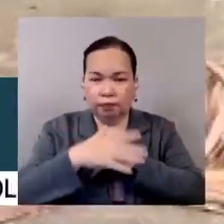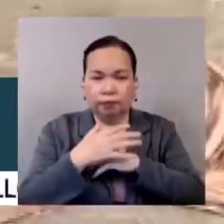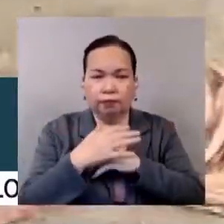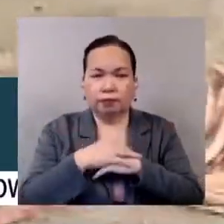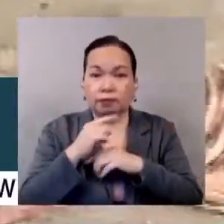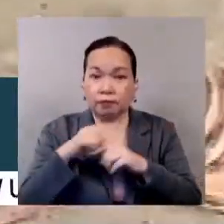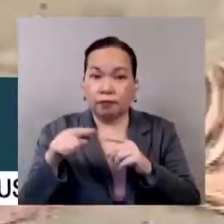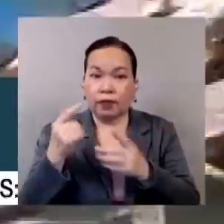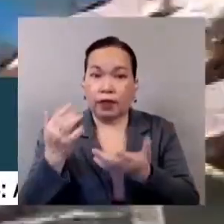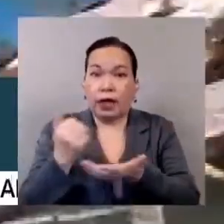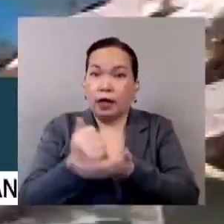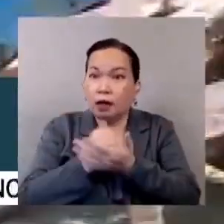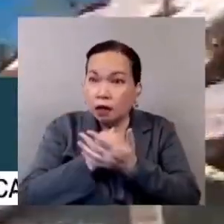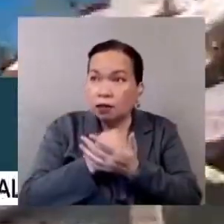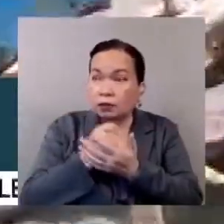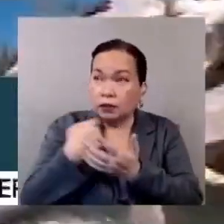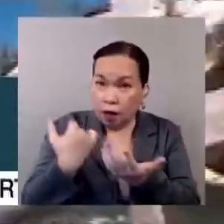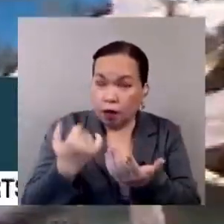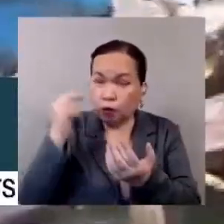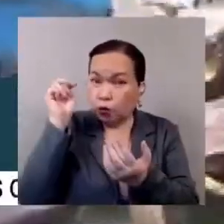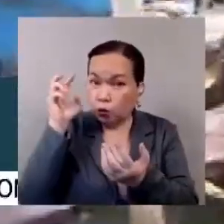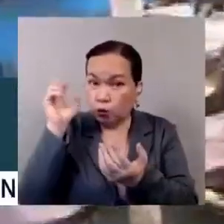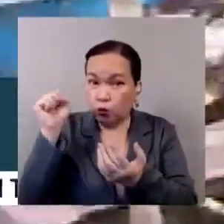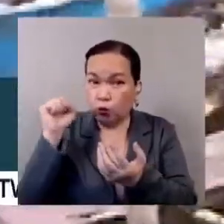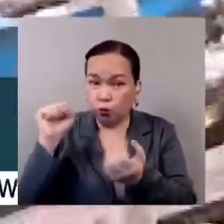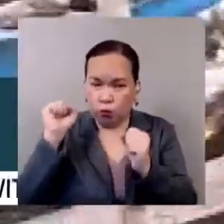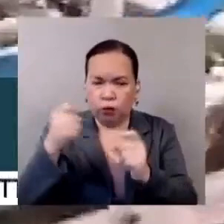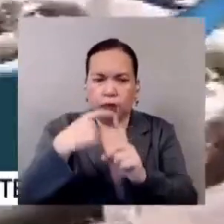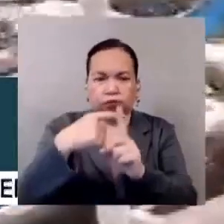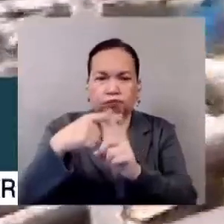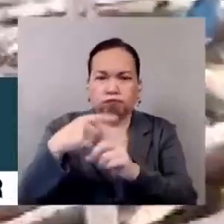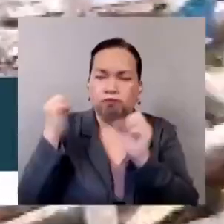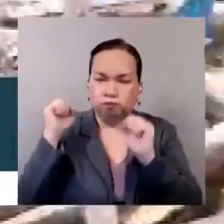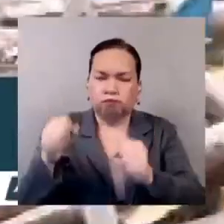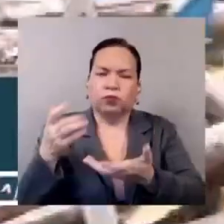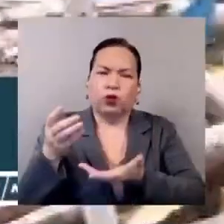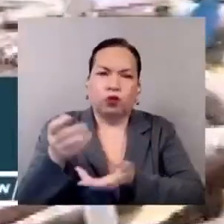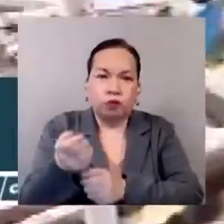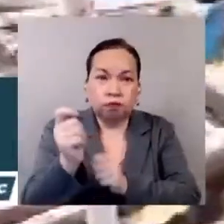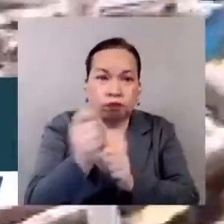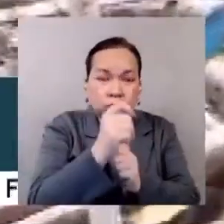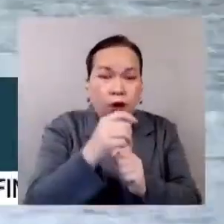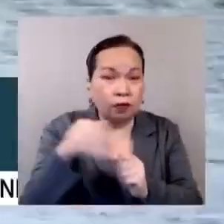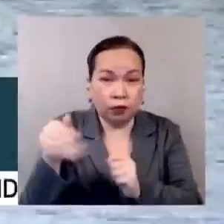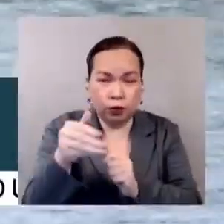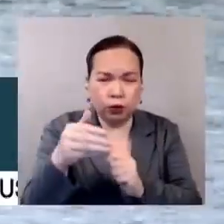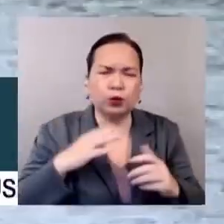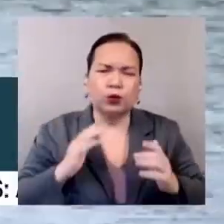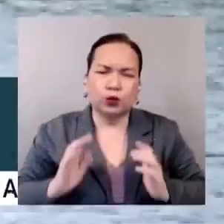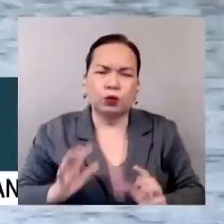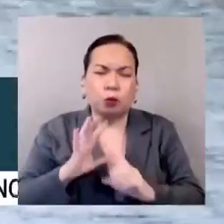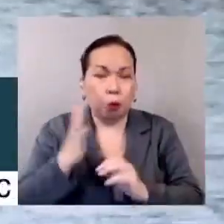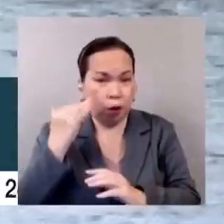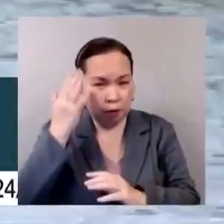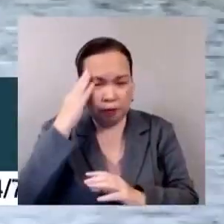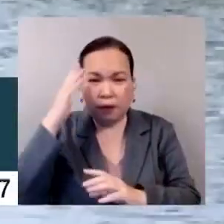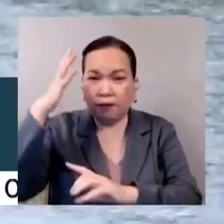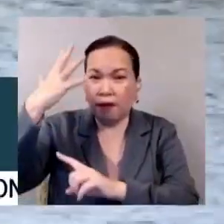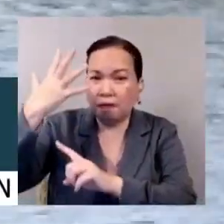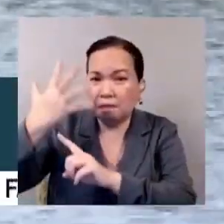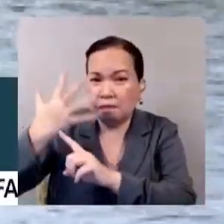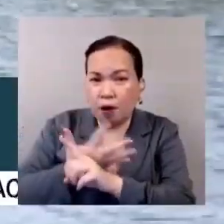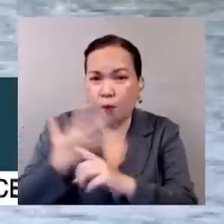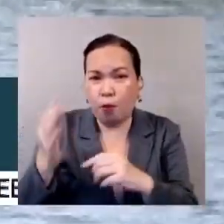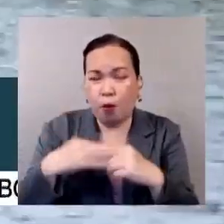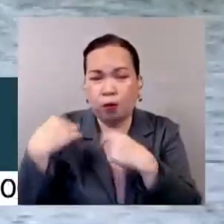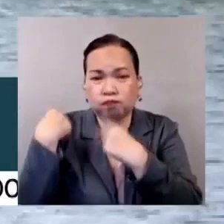sa fisher folks, good for us, malaki talaga yon. Kasi syempre, for almost 5 months, simula nung lumubog yung